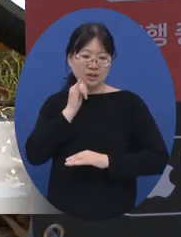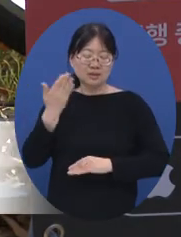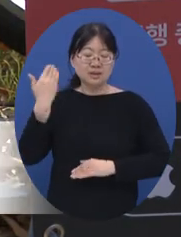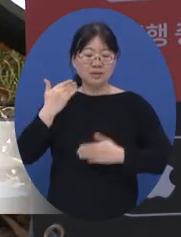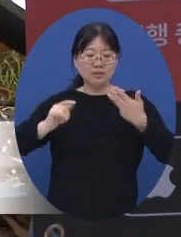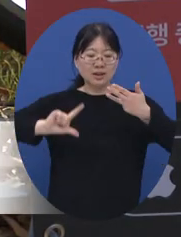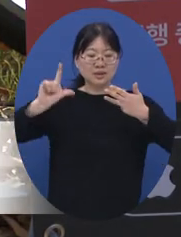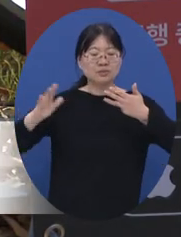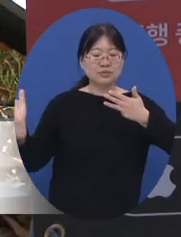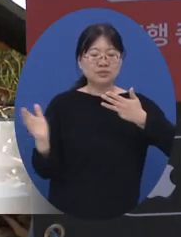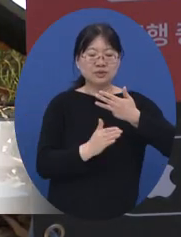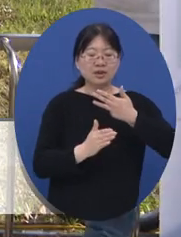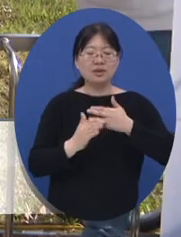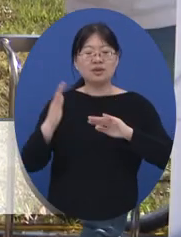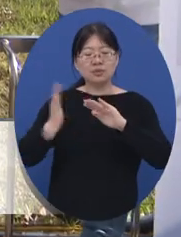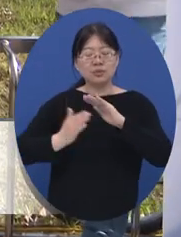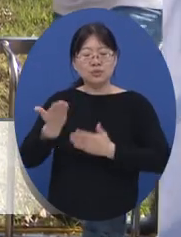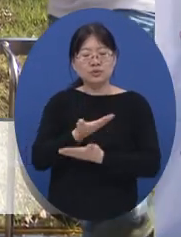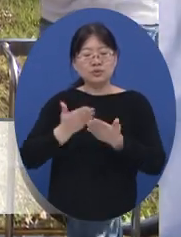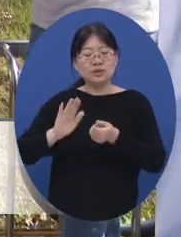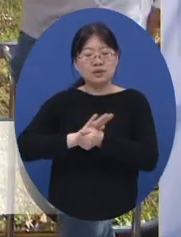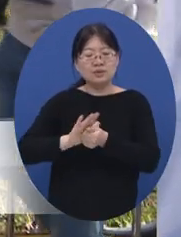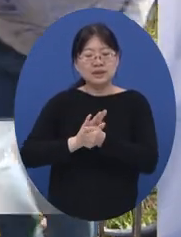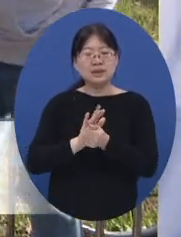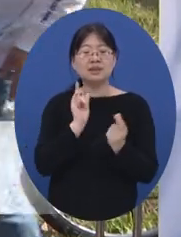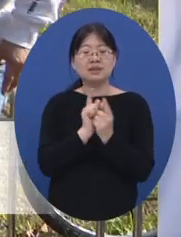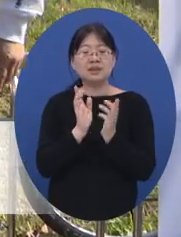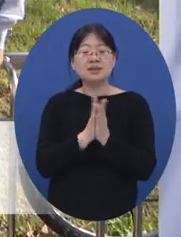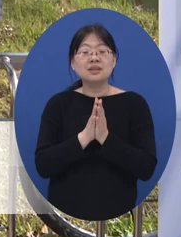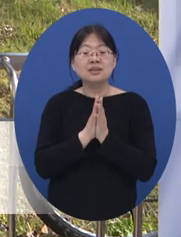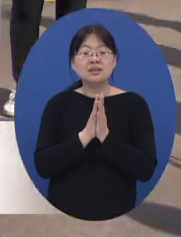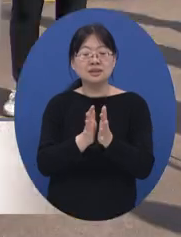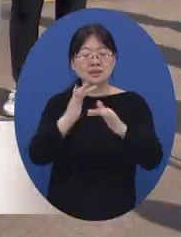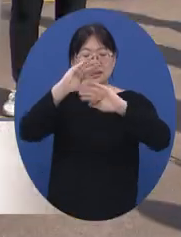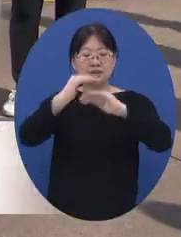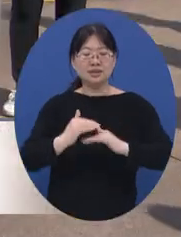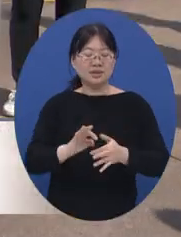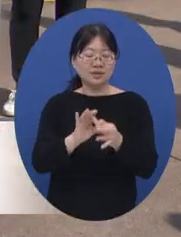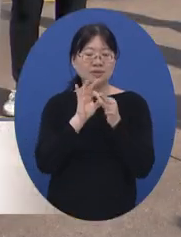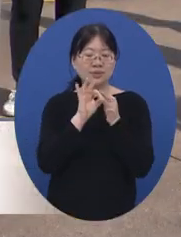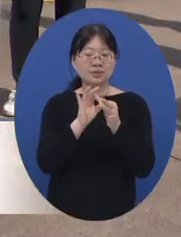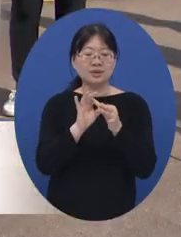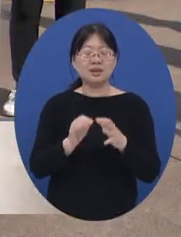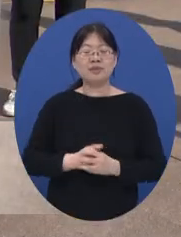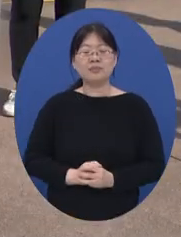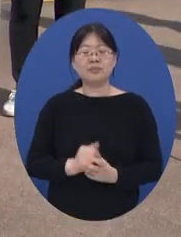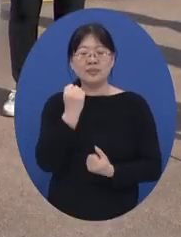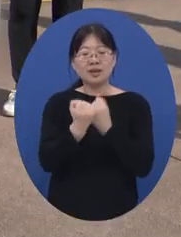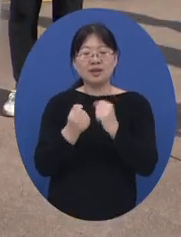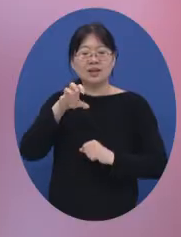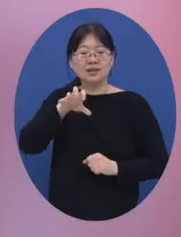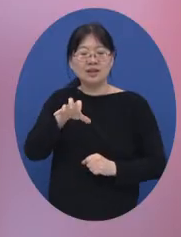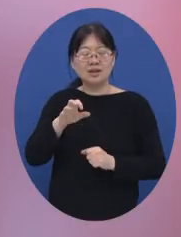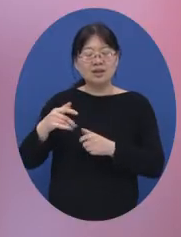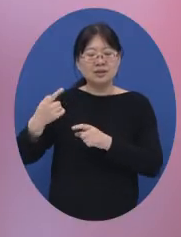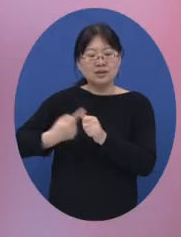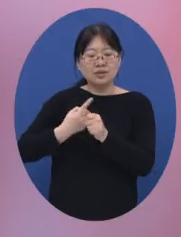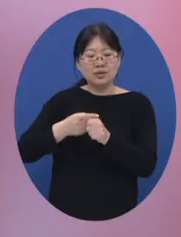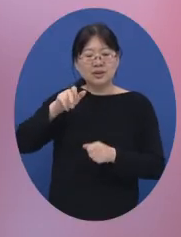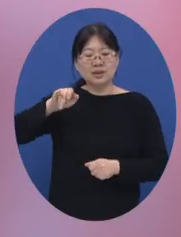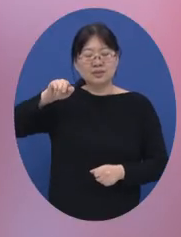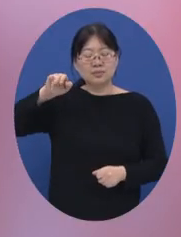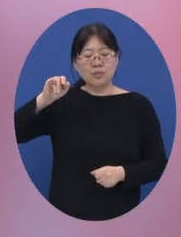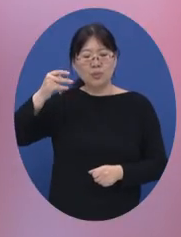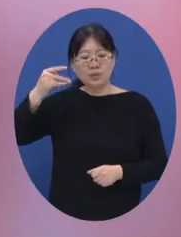지난 8일부터 스마트 모빌리티 공유 서비스 실증 특례를 통해 화성 동탄 2신도시의 자전거 도로에서 전동 킥보드를 탈수 있게